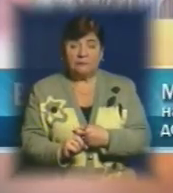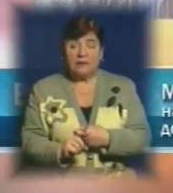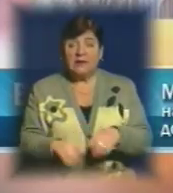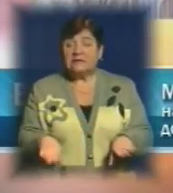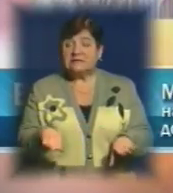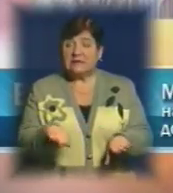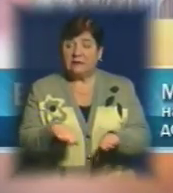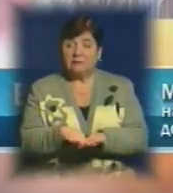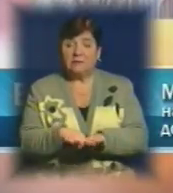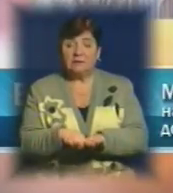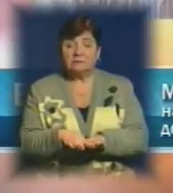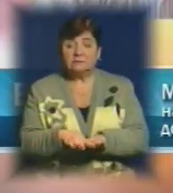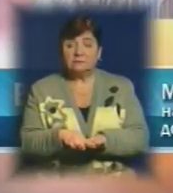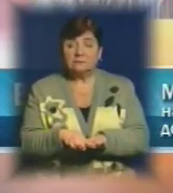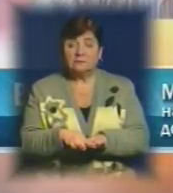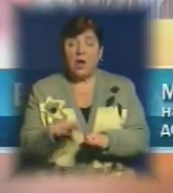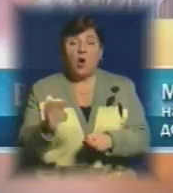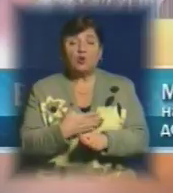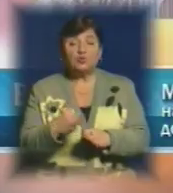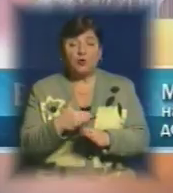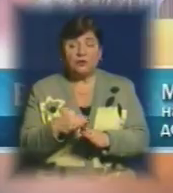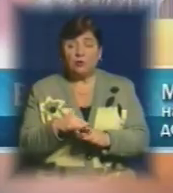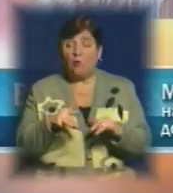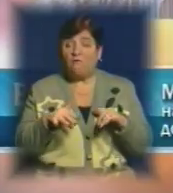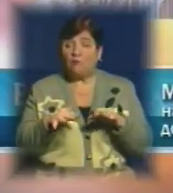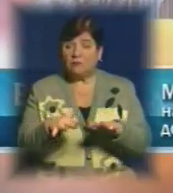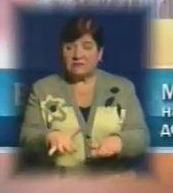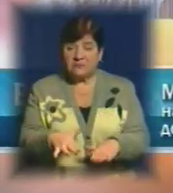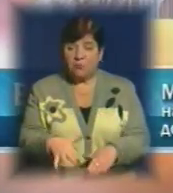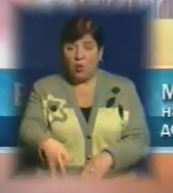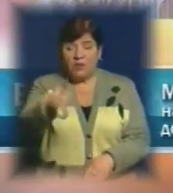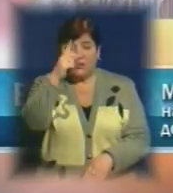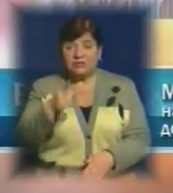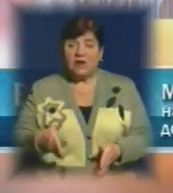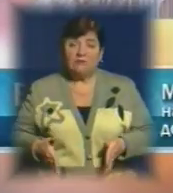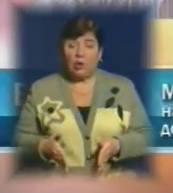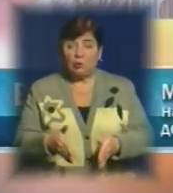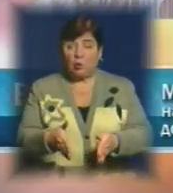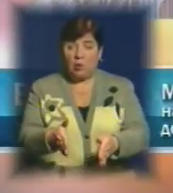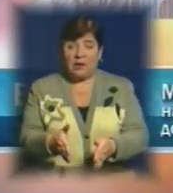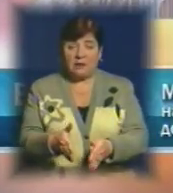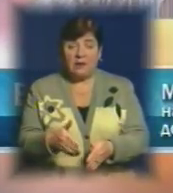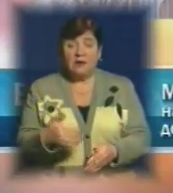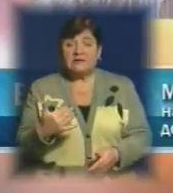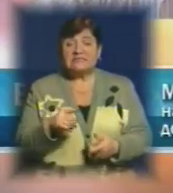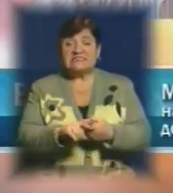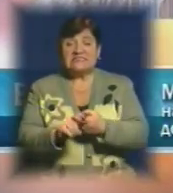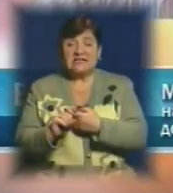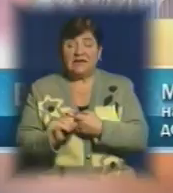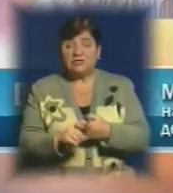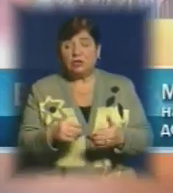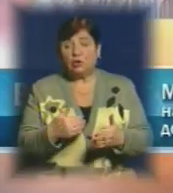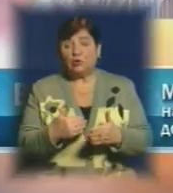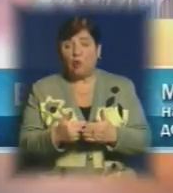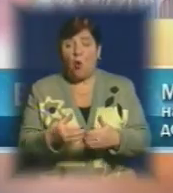проведеним розподілу функцій по місцевих державних дорогах, то дорога вже належить до